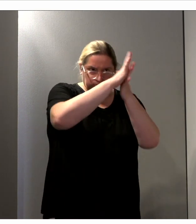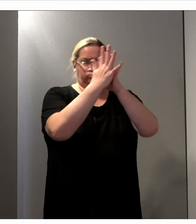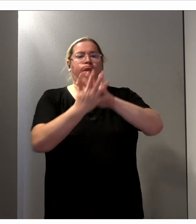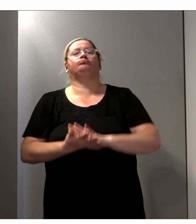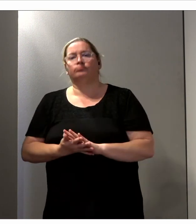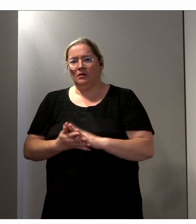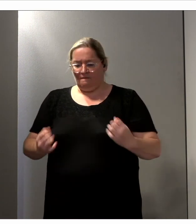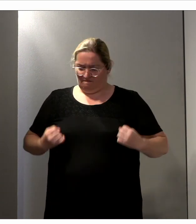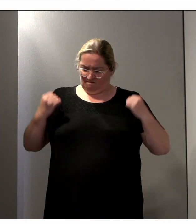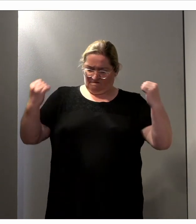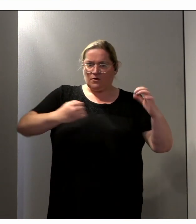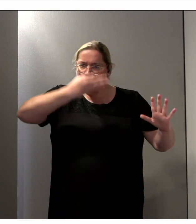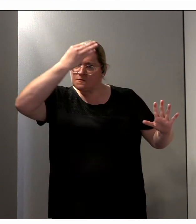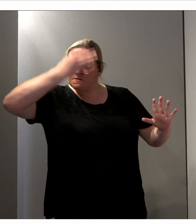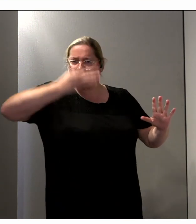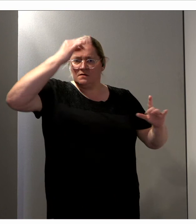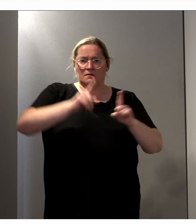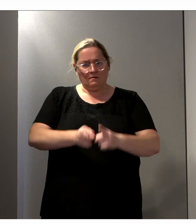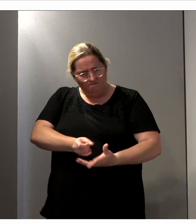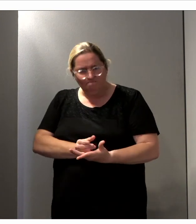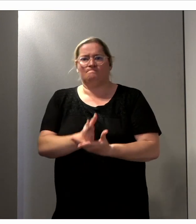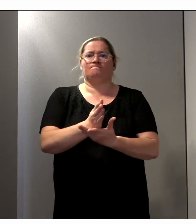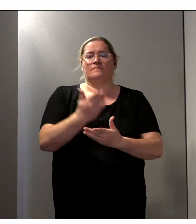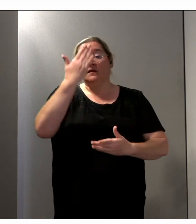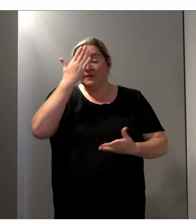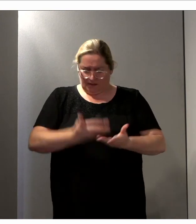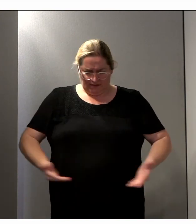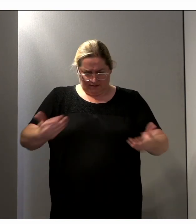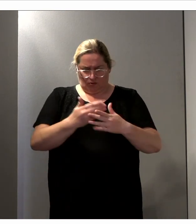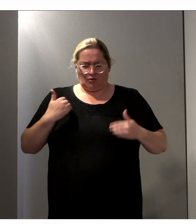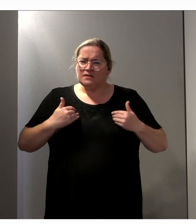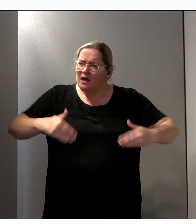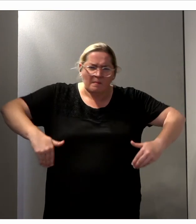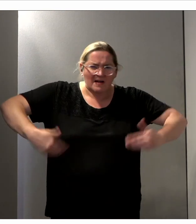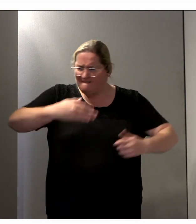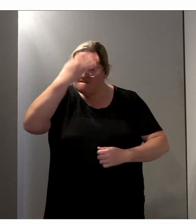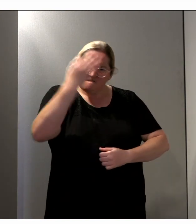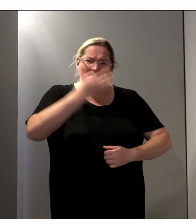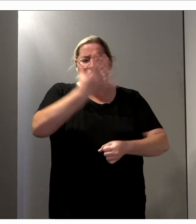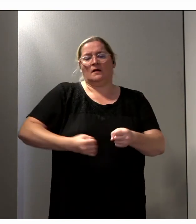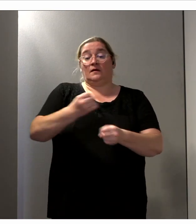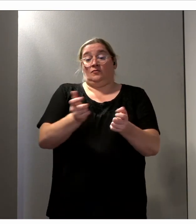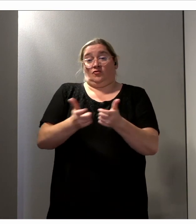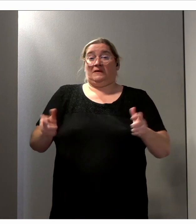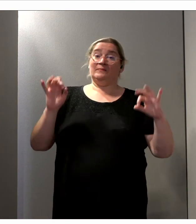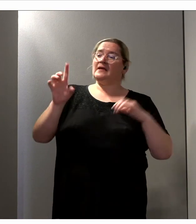revendique le fait d'oser entreprendre quand on est en situation de handicap. Et Dina en est un très bel